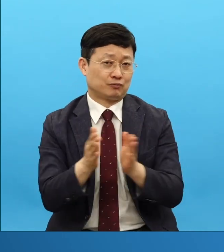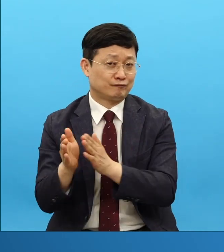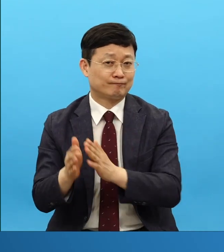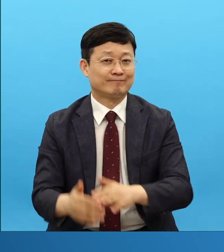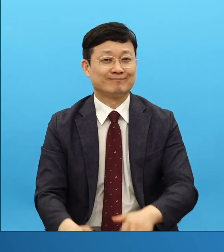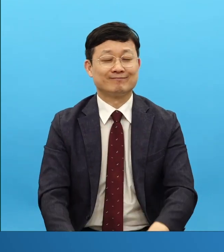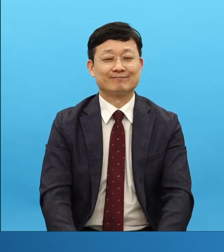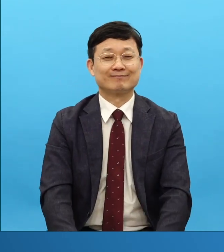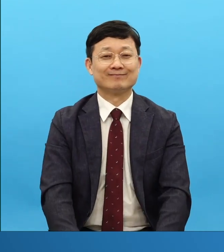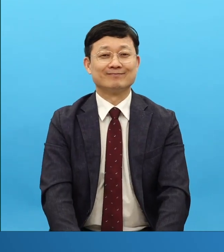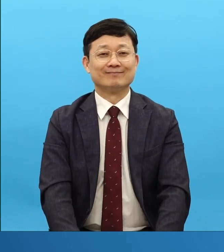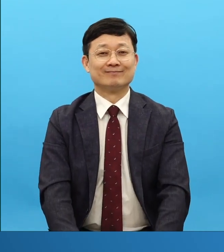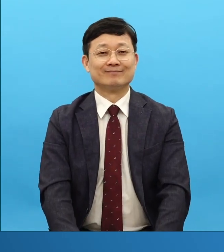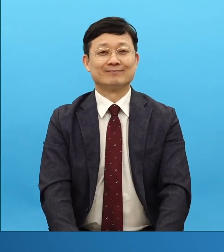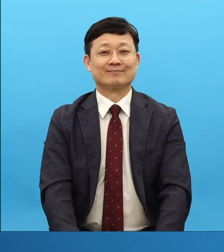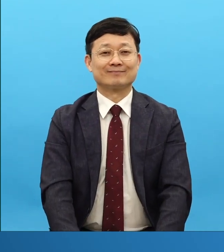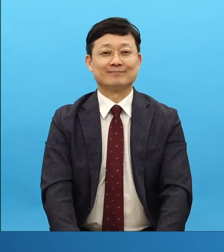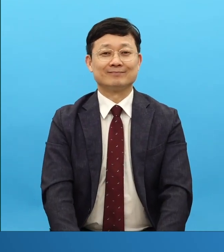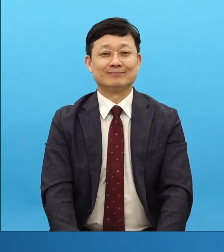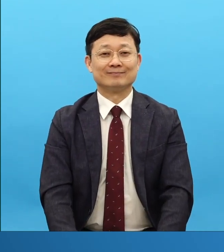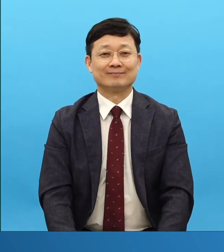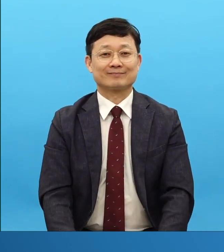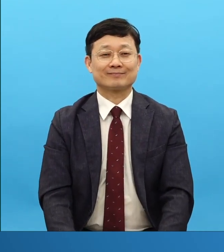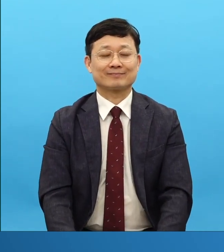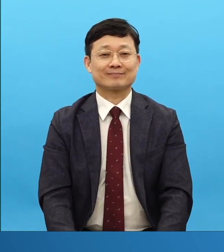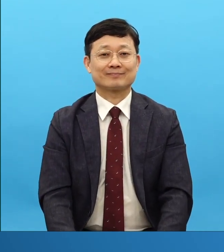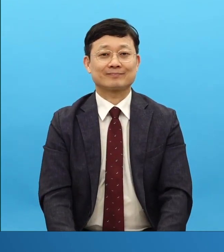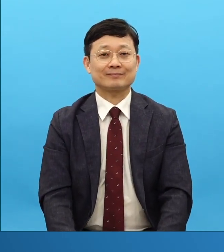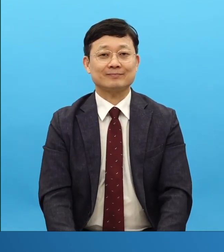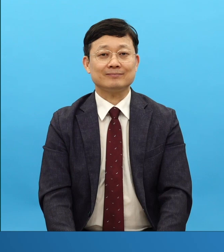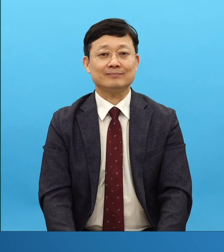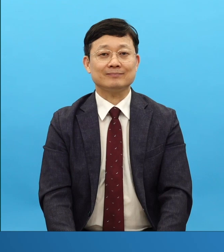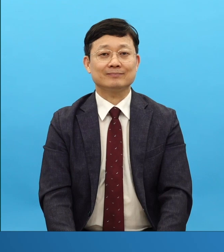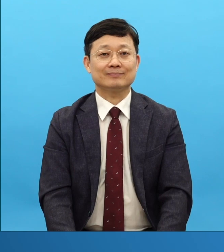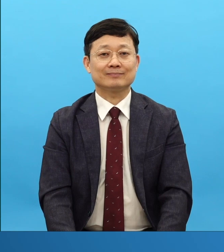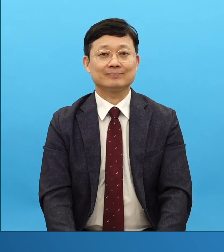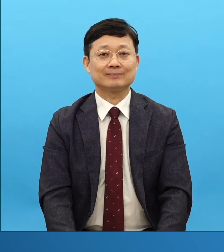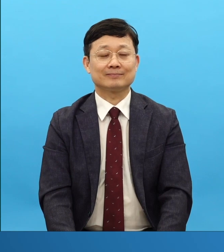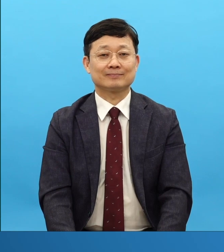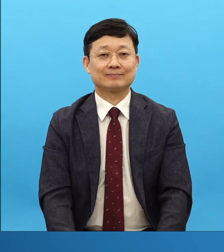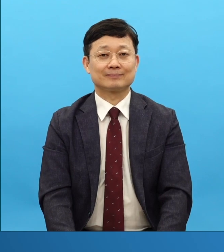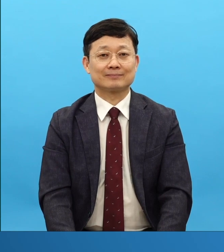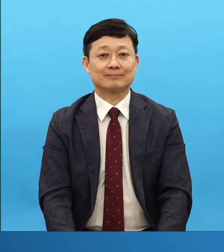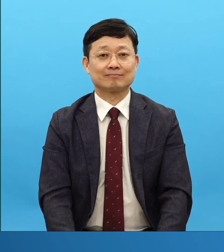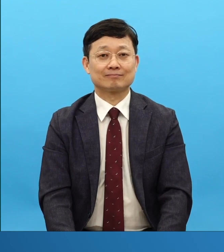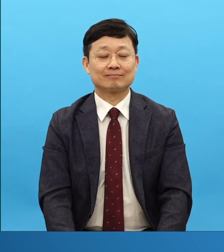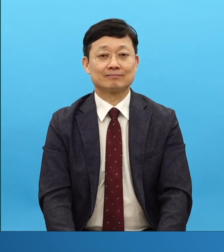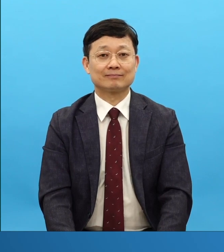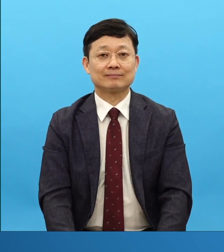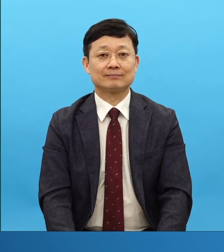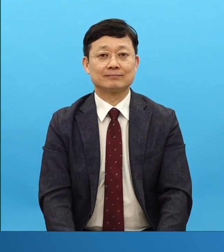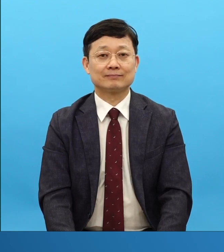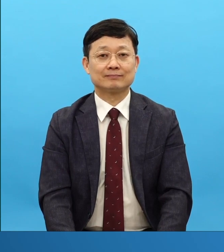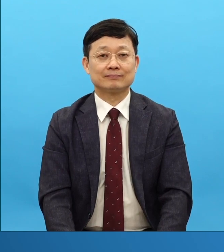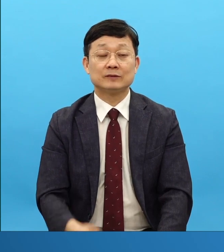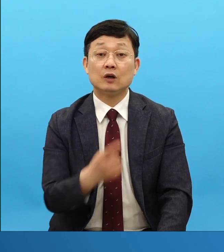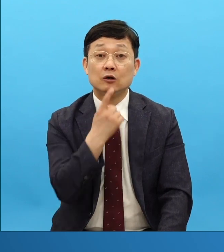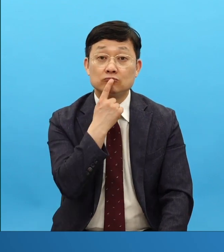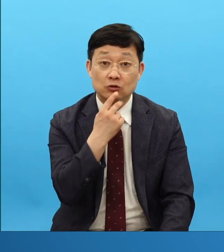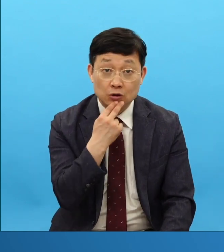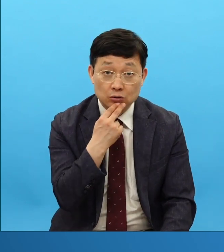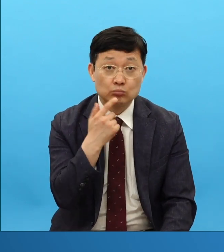gets established during the core time, we're going to bring in individuals and do things that are very beneficial for the remnants. 물론 뭐 메시지 잘 들어야